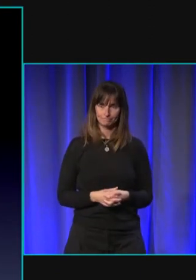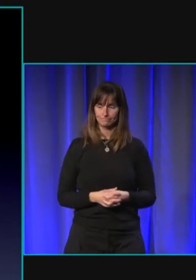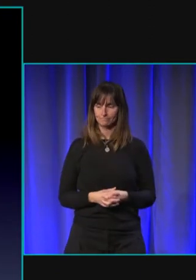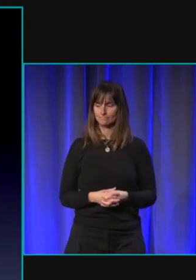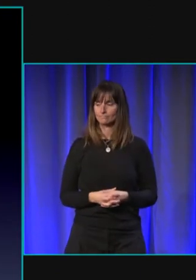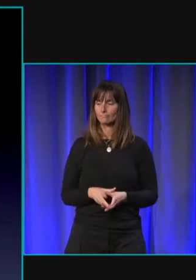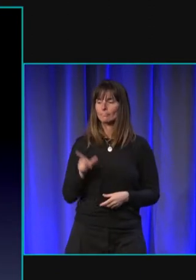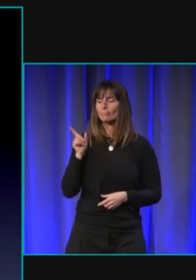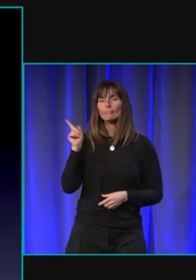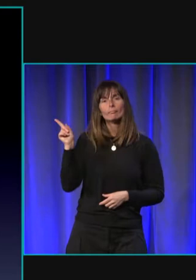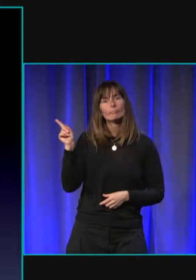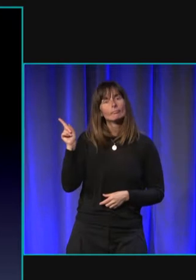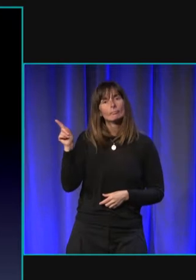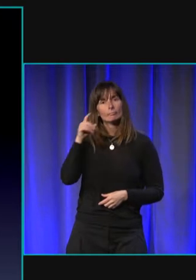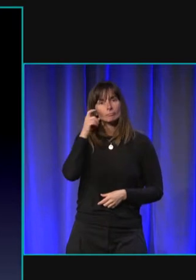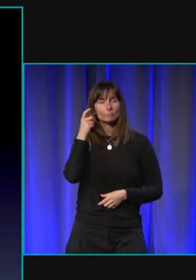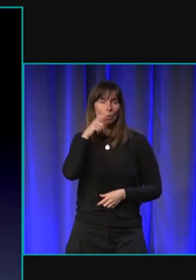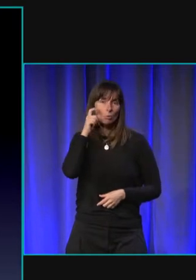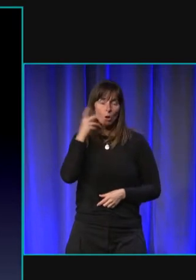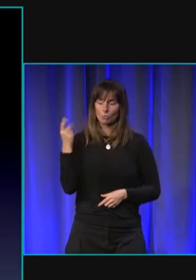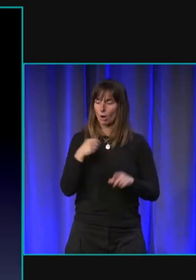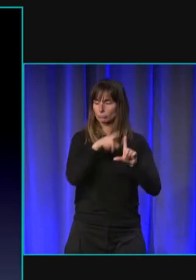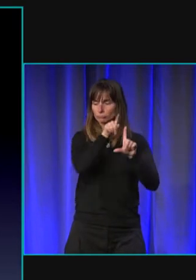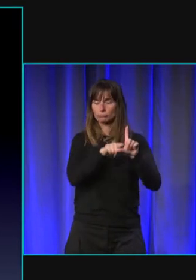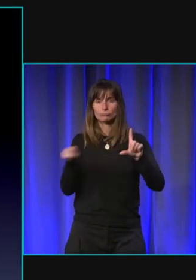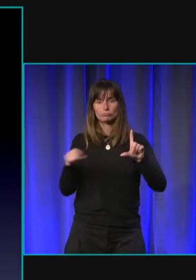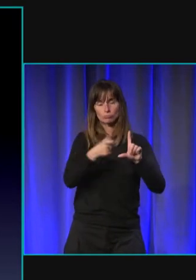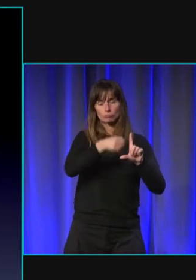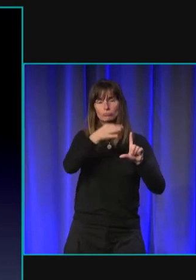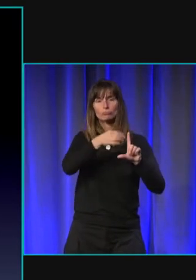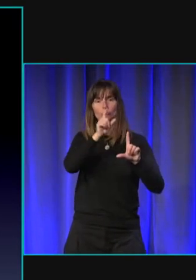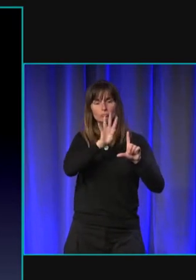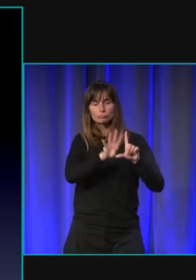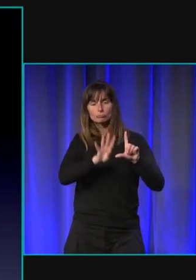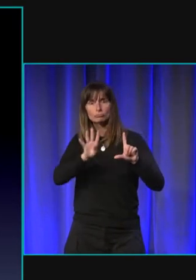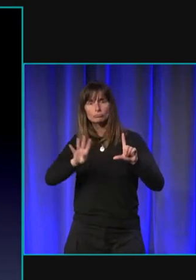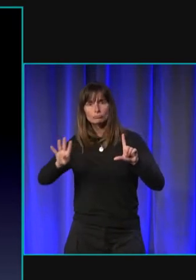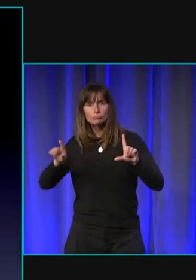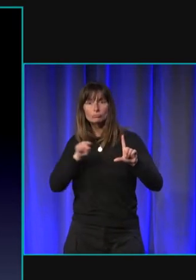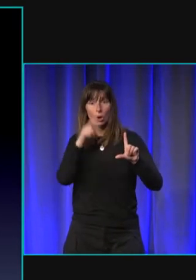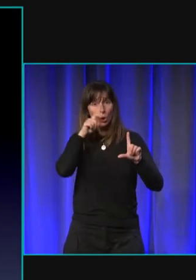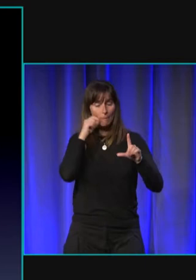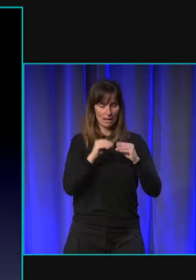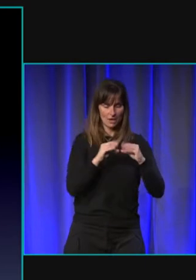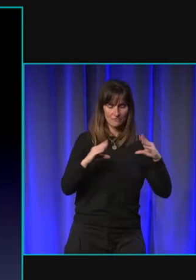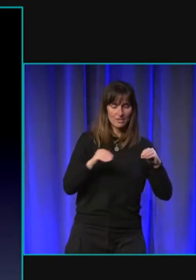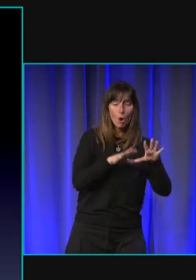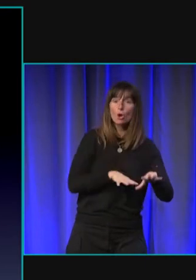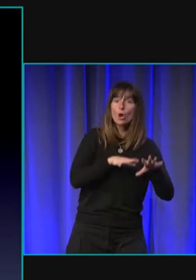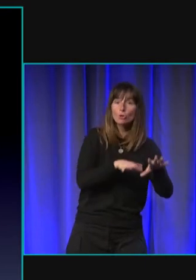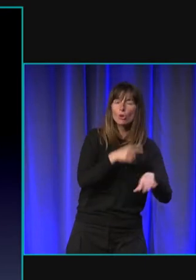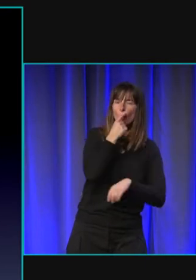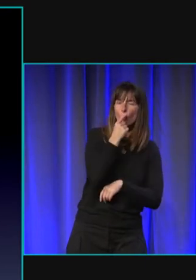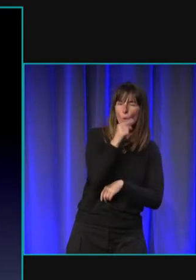Alors ici, vous avez en illustration le pourcentage de fibres de type lente, très